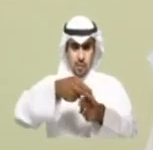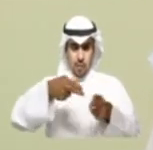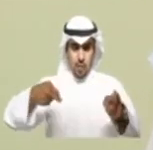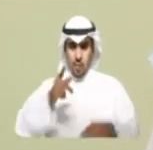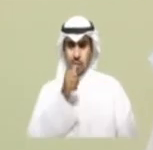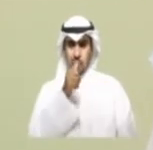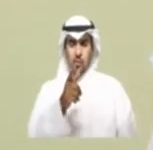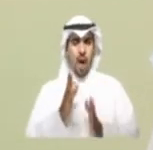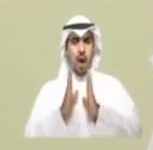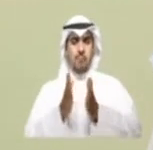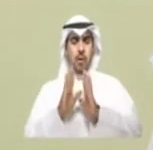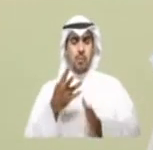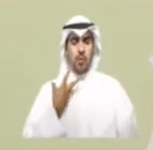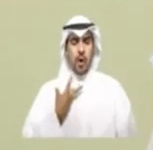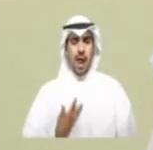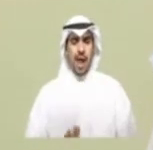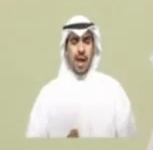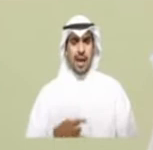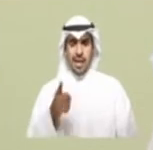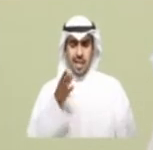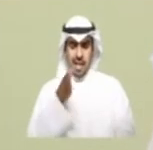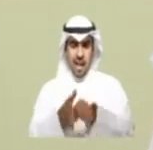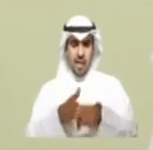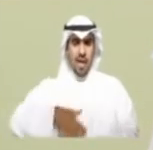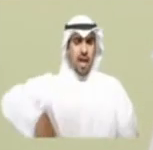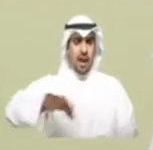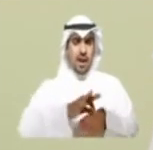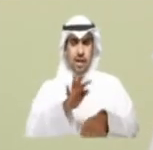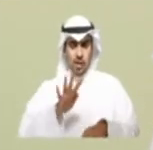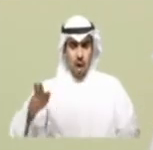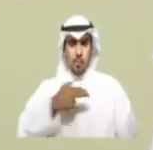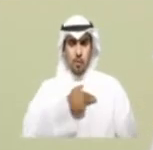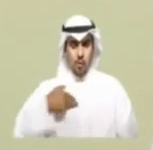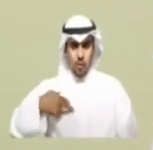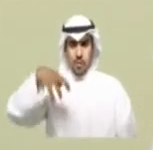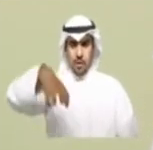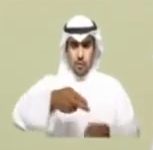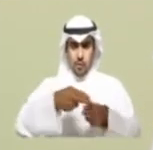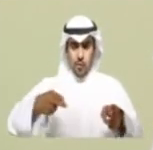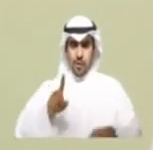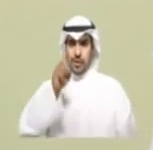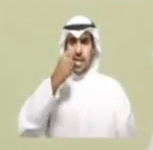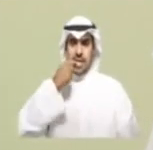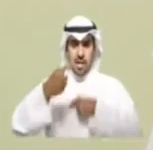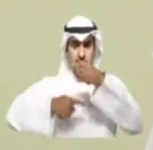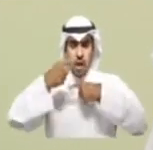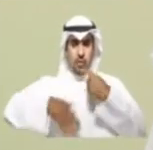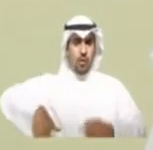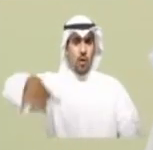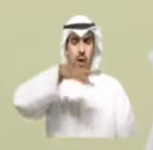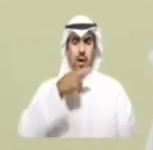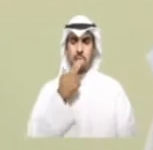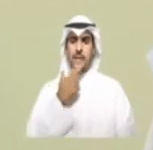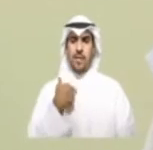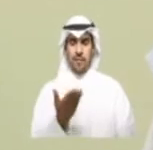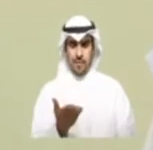وولي عهده الأمين والحكومة الموقرة والشعب الكويتي الكريم، ونقول لهم كل عام وأنتم بخير.